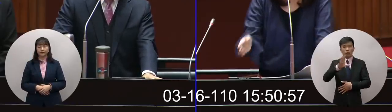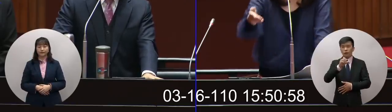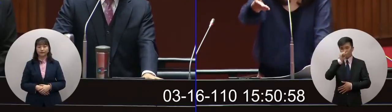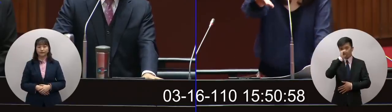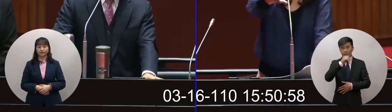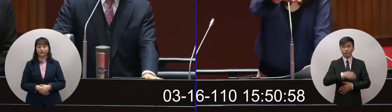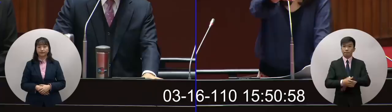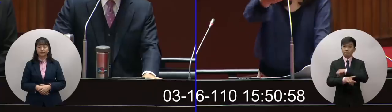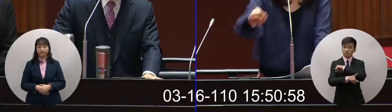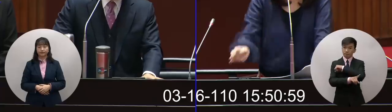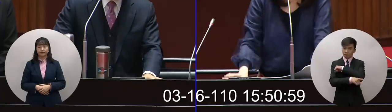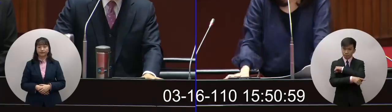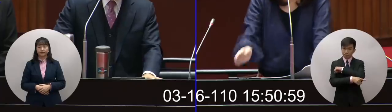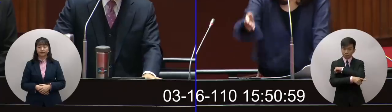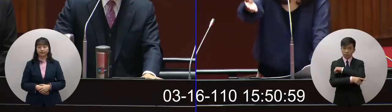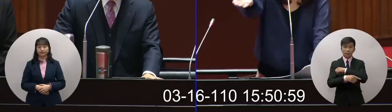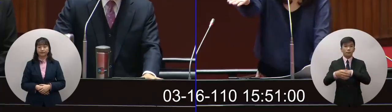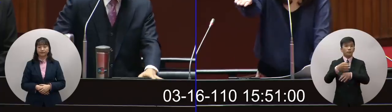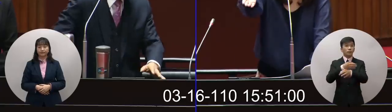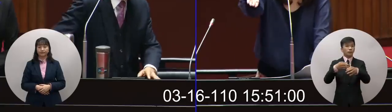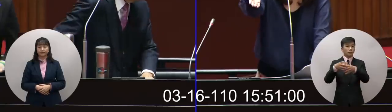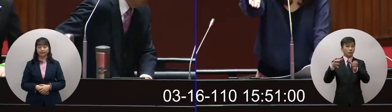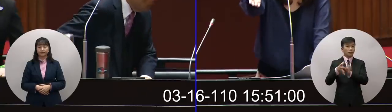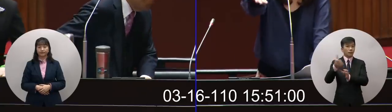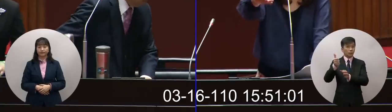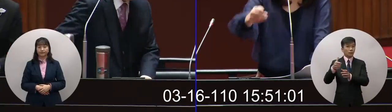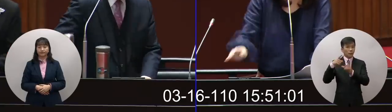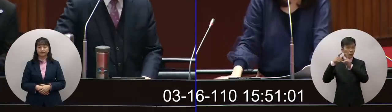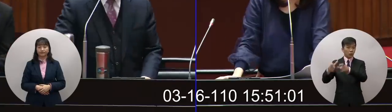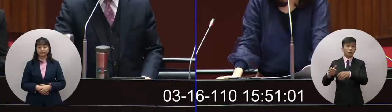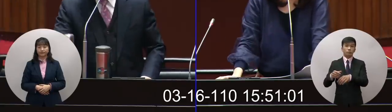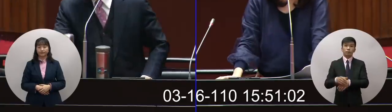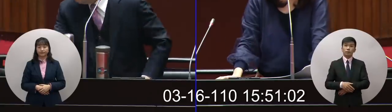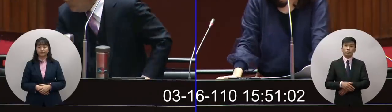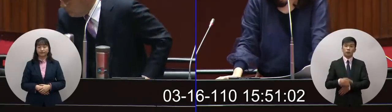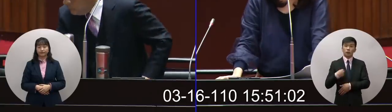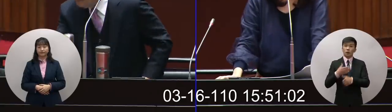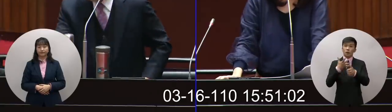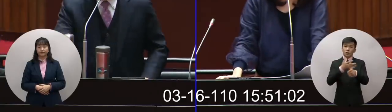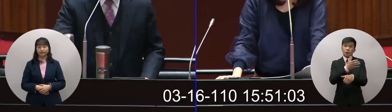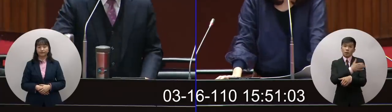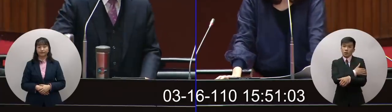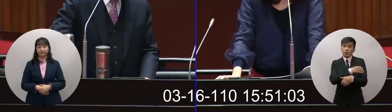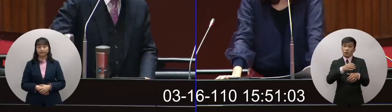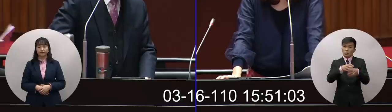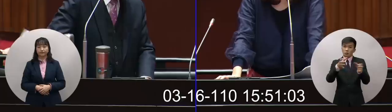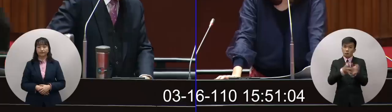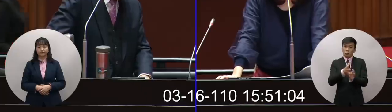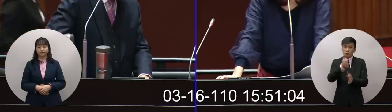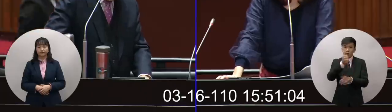来，最后请那个经济部长回，请陈主委回，我要请教这个陈时中部长疫苗的问题。来。